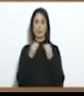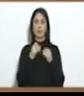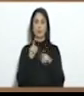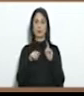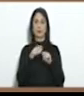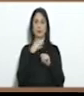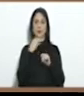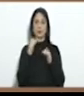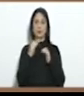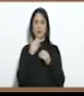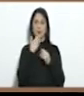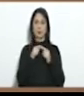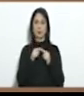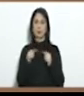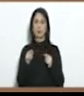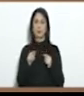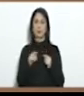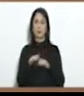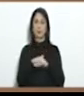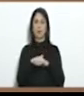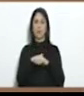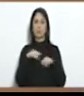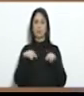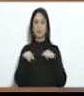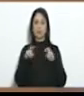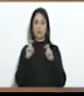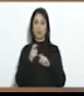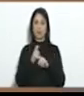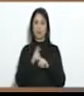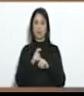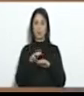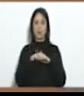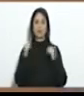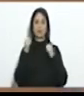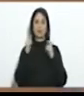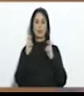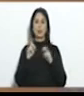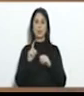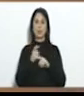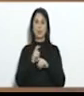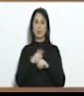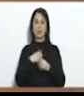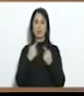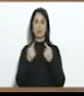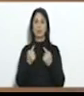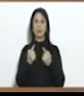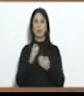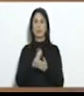ბევრი საუბრობთ ბოლო პერიოდში მასობრივ ფეხბურთზე, რაც ძალიან მასობრივ სპორტზე, რაც ძალიან მნიშვნელოვანი